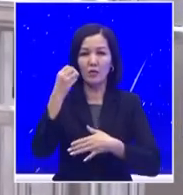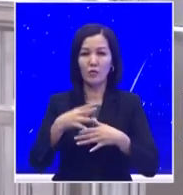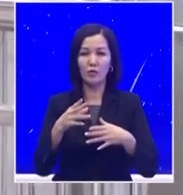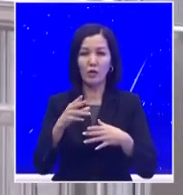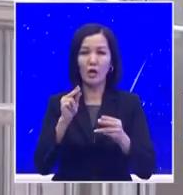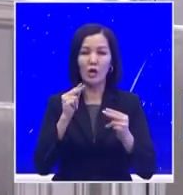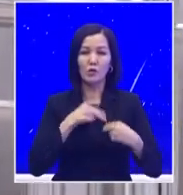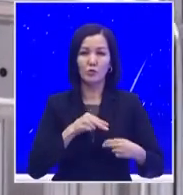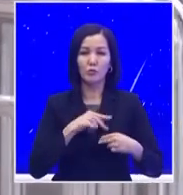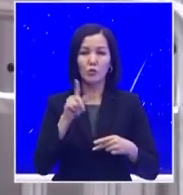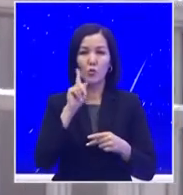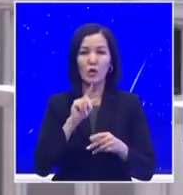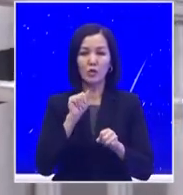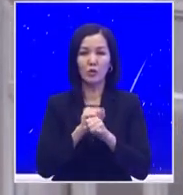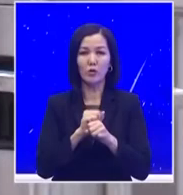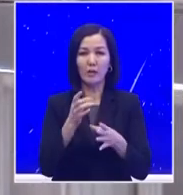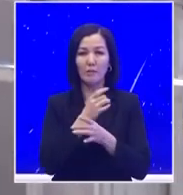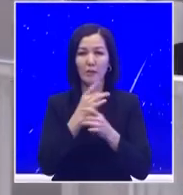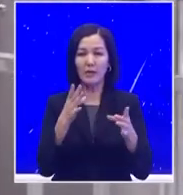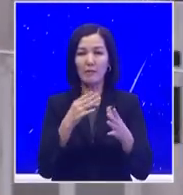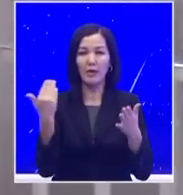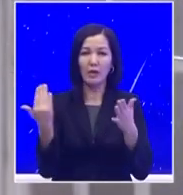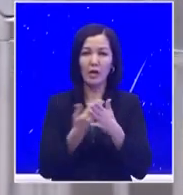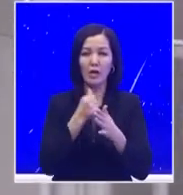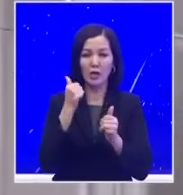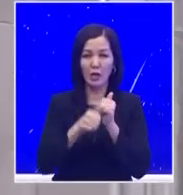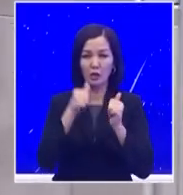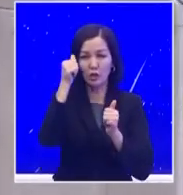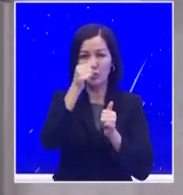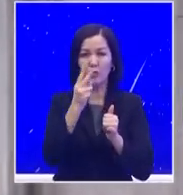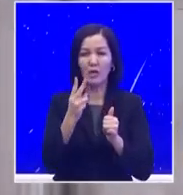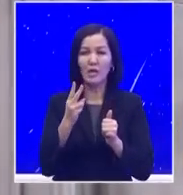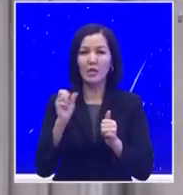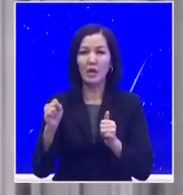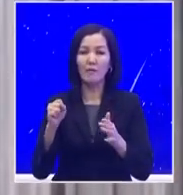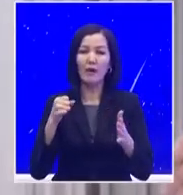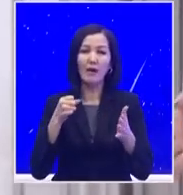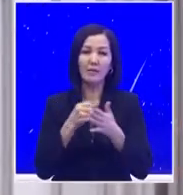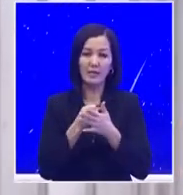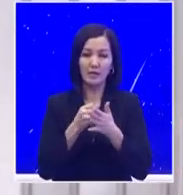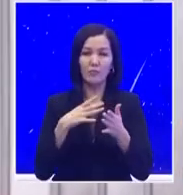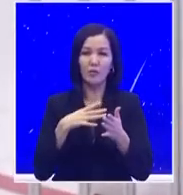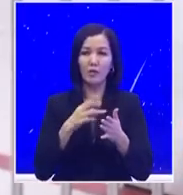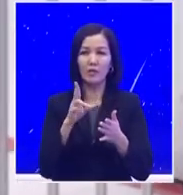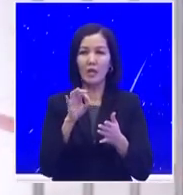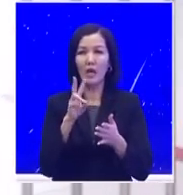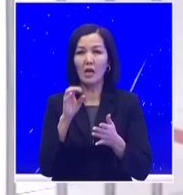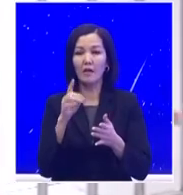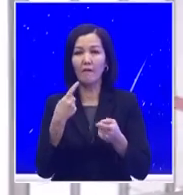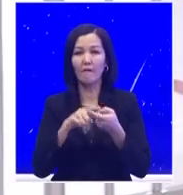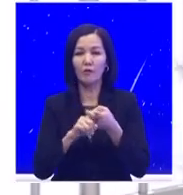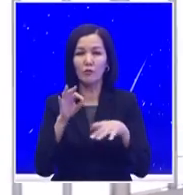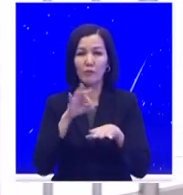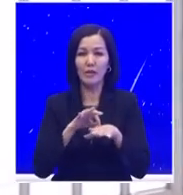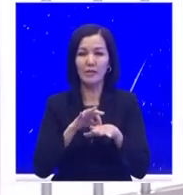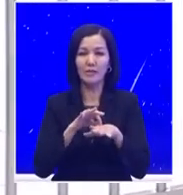уақытша тоқтатып тұр. Бұл мейрамға байланысты, яғни жыл сайынғы 2 ақпанға дейінгі мерзім болған. Ал коронавируске байланысты бұл аймақ